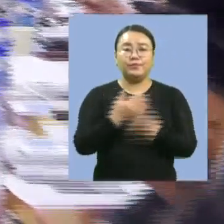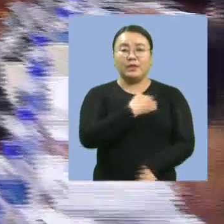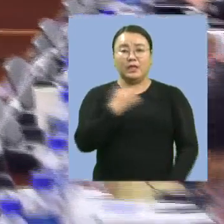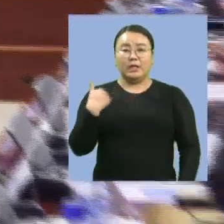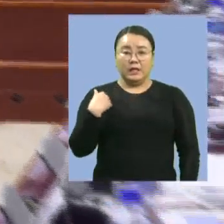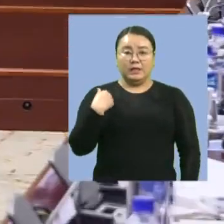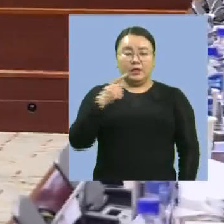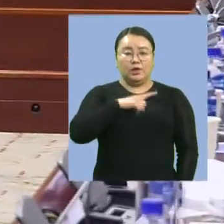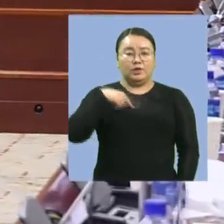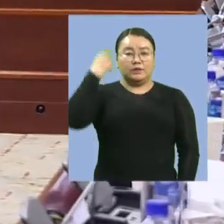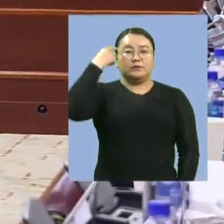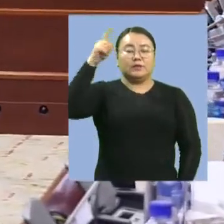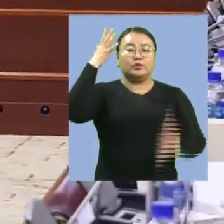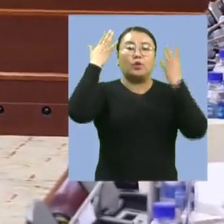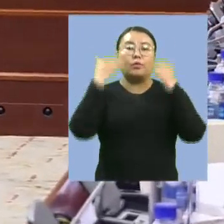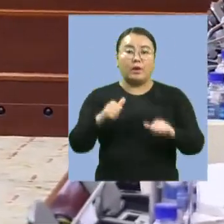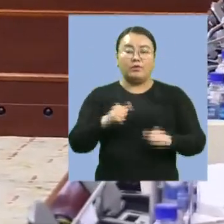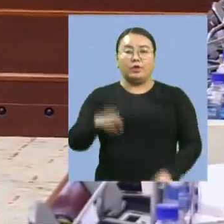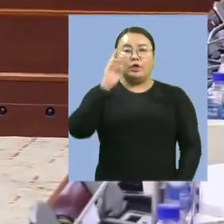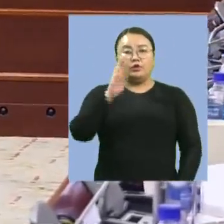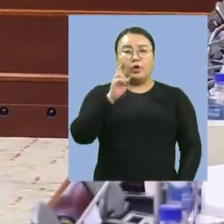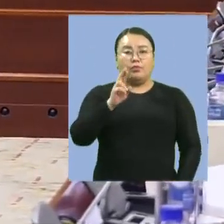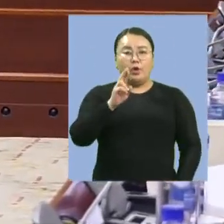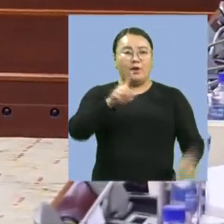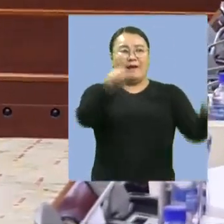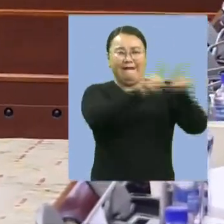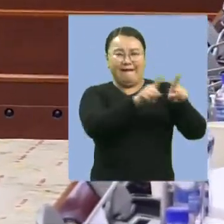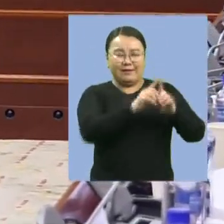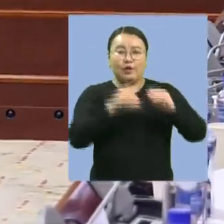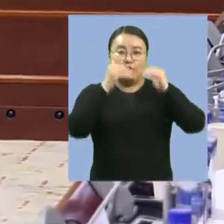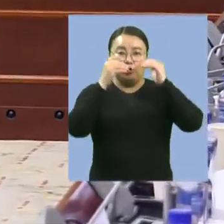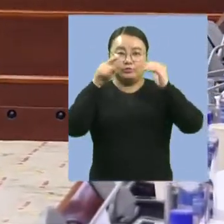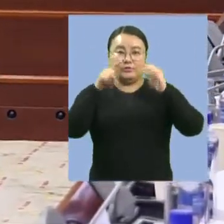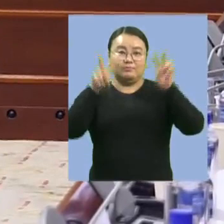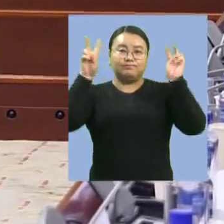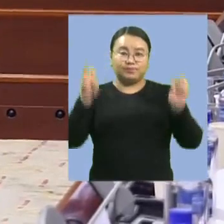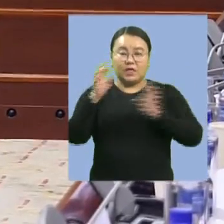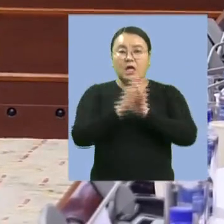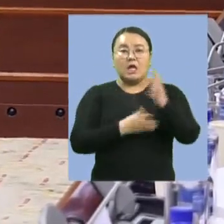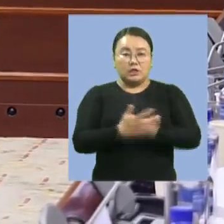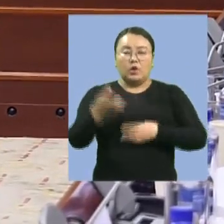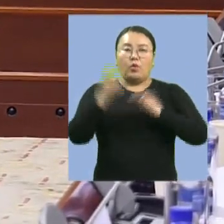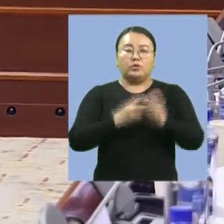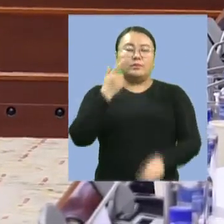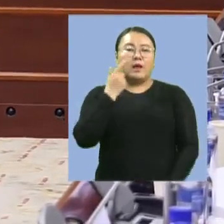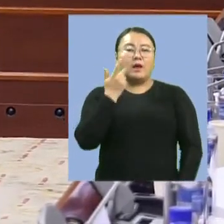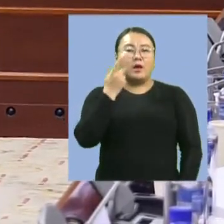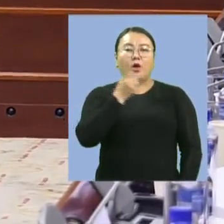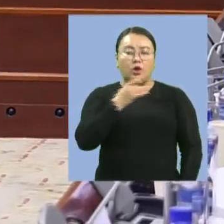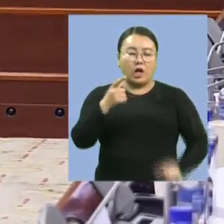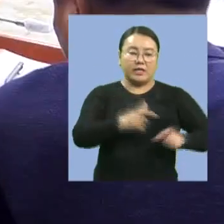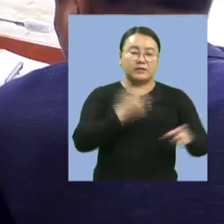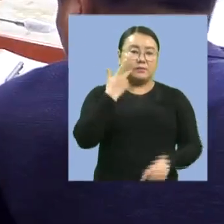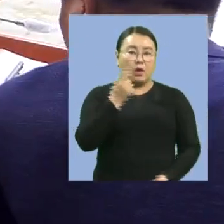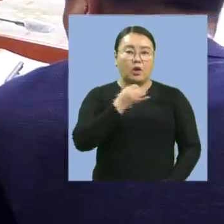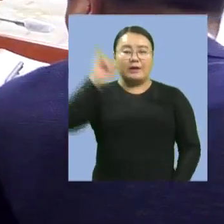Улсын хурлын дарга зандан шитрийн санаачилгаар зохион байгуулж байгаа Япон лугаа хөгжиж цуврал хилцүүлгийн хүрээнд үйлдвэржилтийн байнгын хорооноос эдийн засгийн